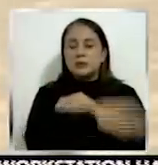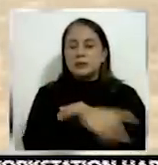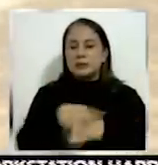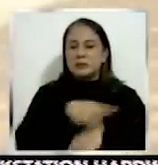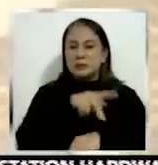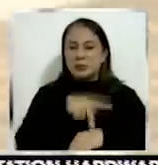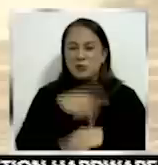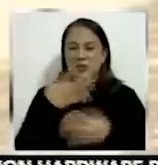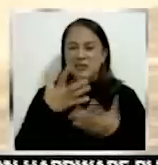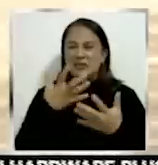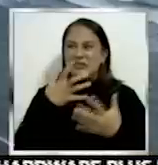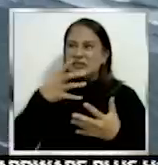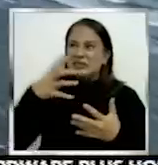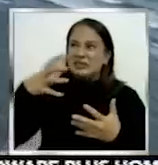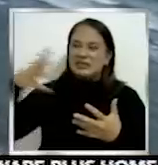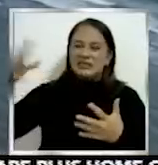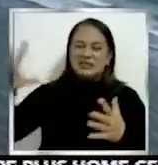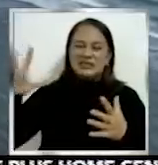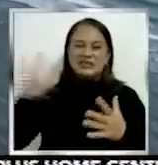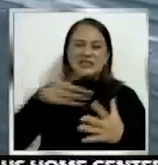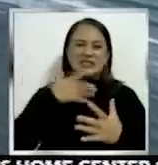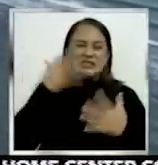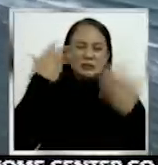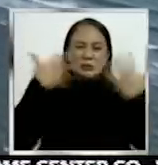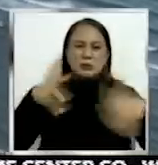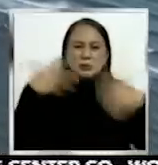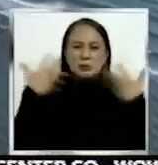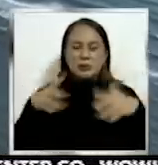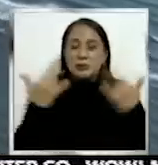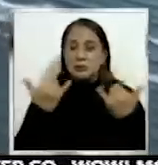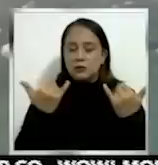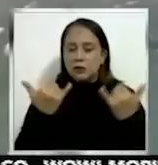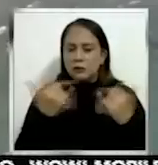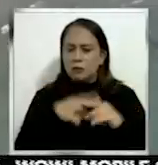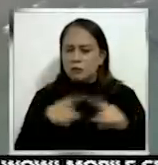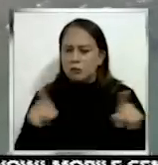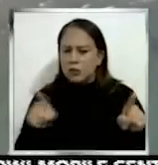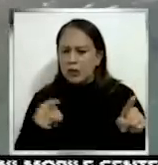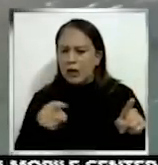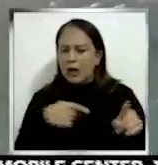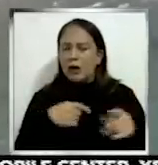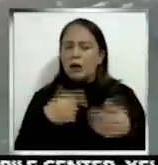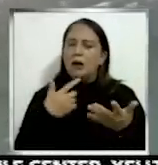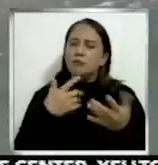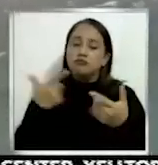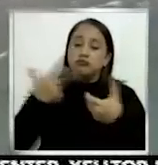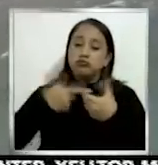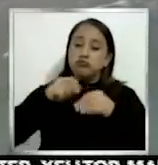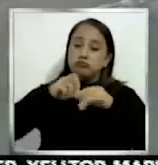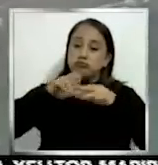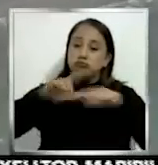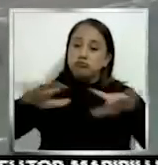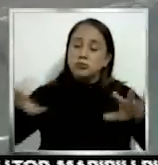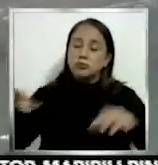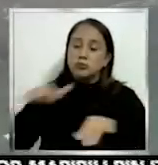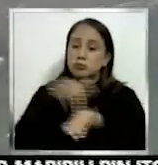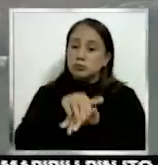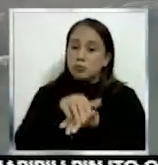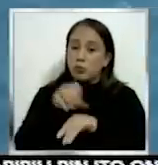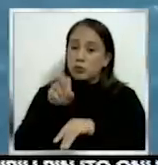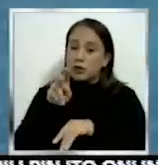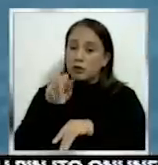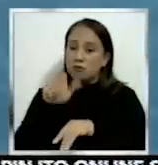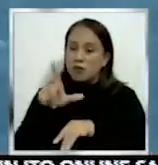painit ang panahon. Yun nga lang, may mapanirang oil spill sa Oriental Mindoro at iba pang kalapit